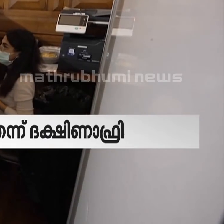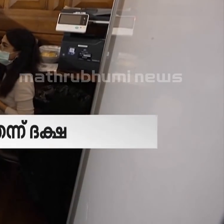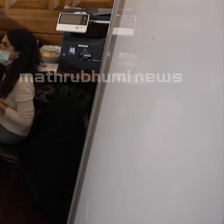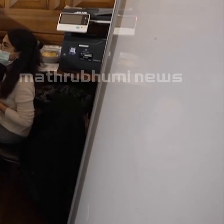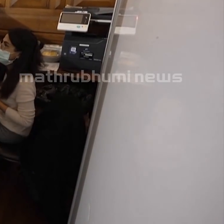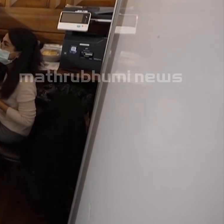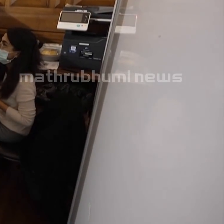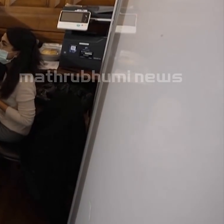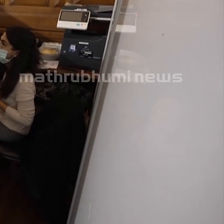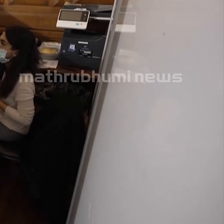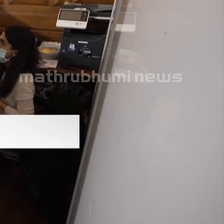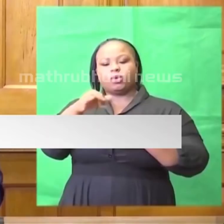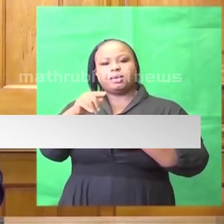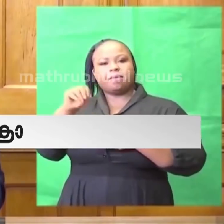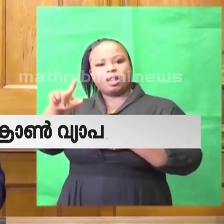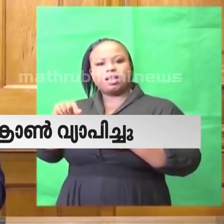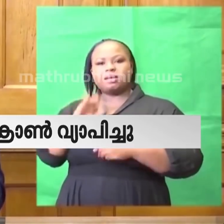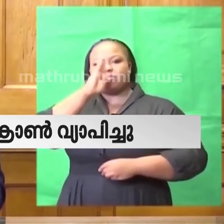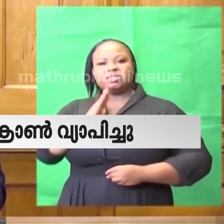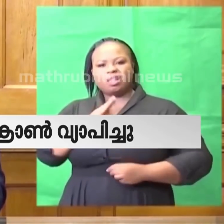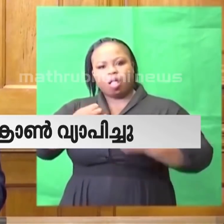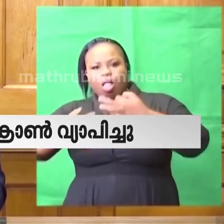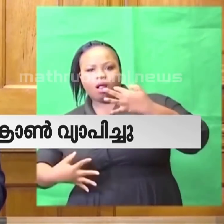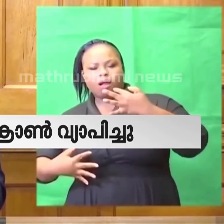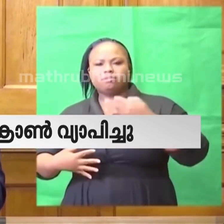നടപടി ദൗർഭാഗ്യകരമാണെന്നും അദ്ദേഹം വിമർശിച്ചു.